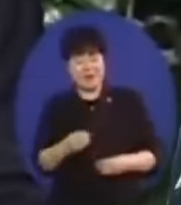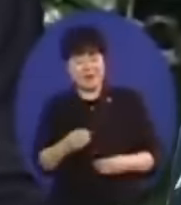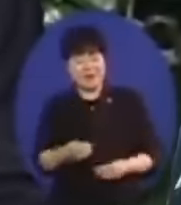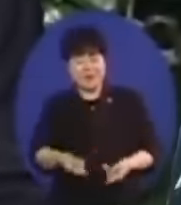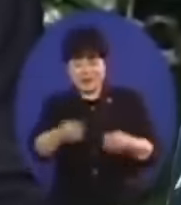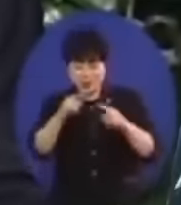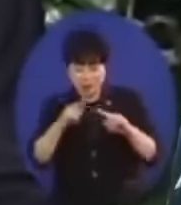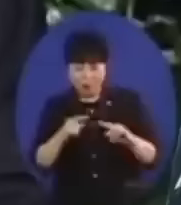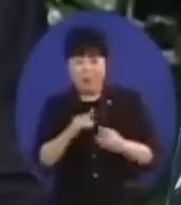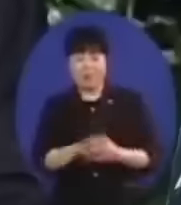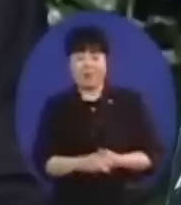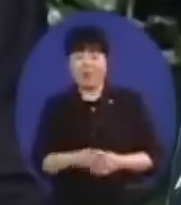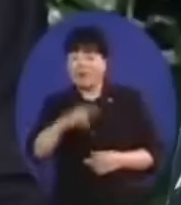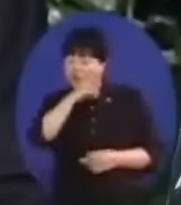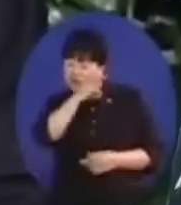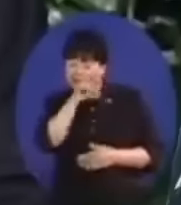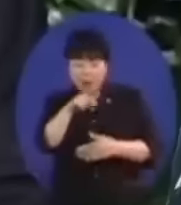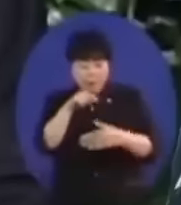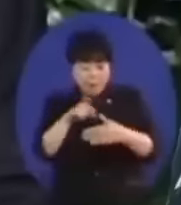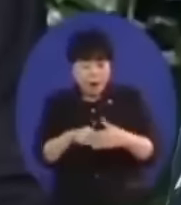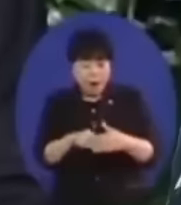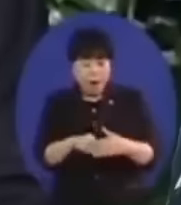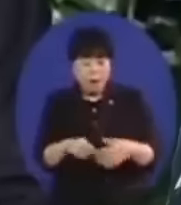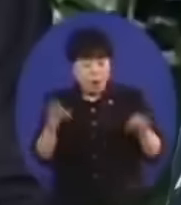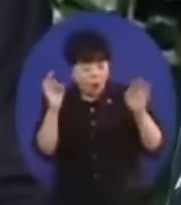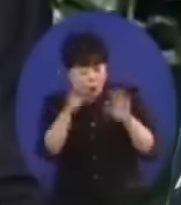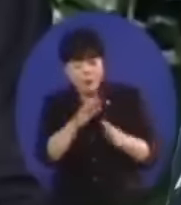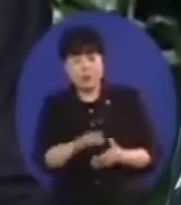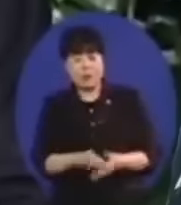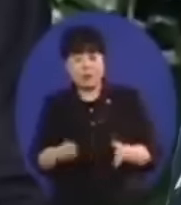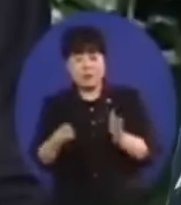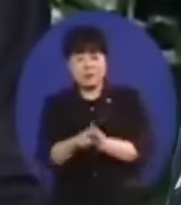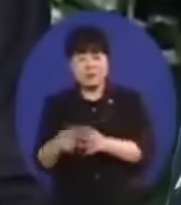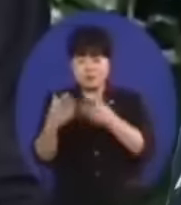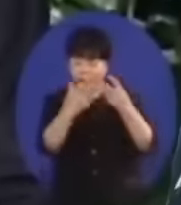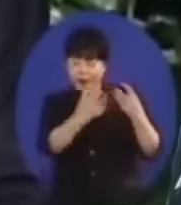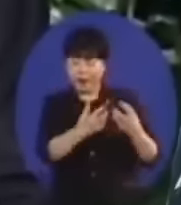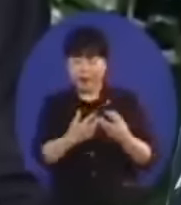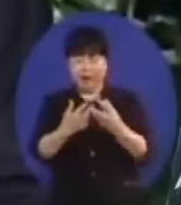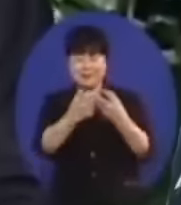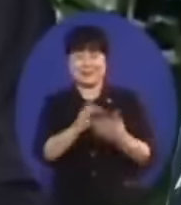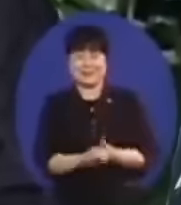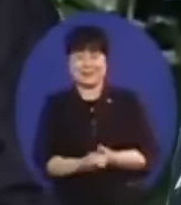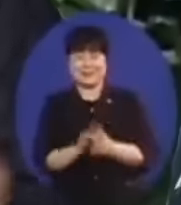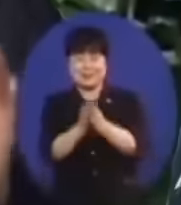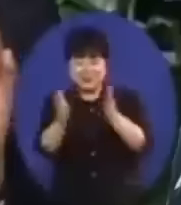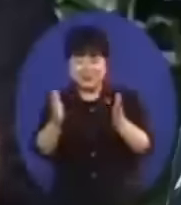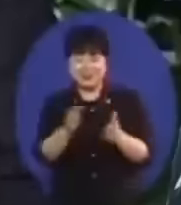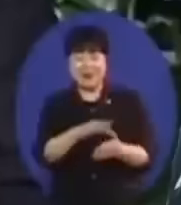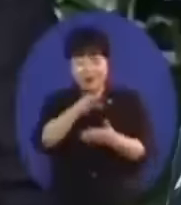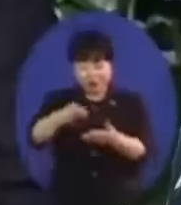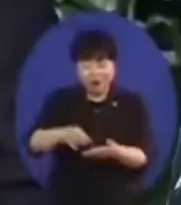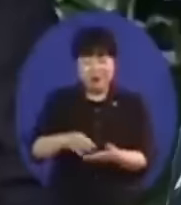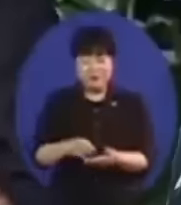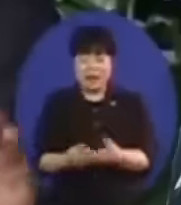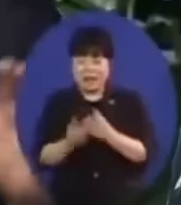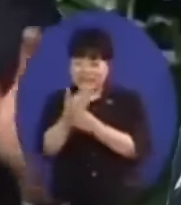들어가고 의심하던 마음에 믿음으로 꽉 들어차게 됐습니다. 그때부터 헌금이